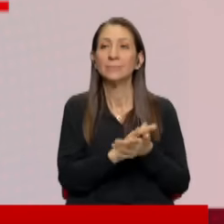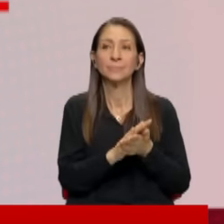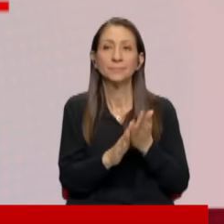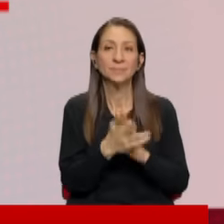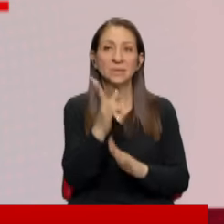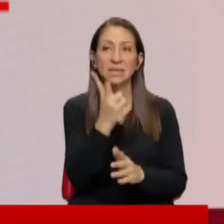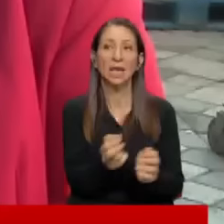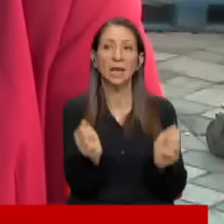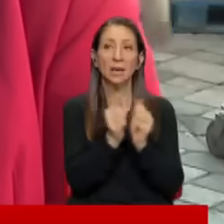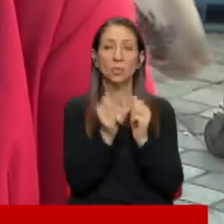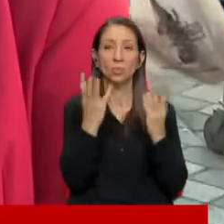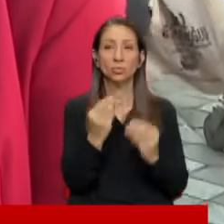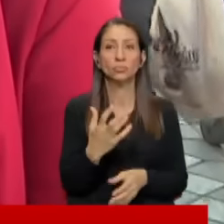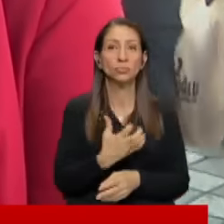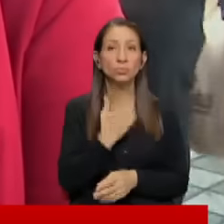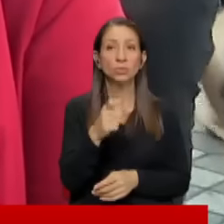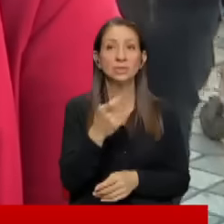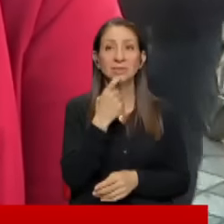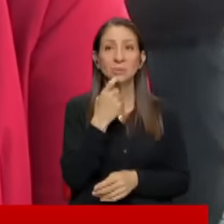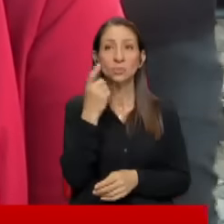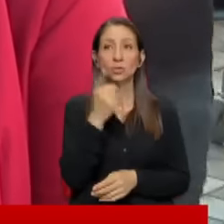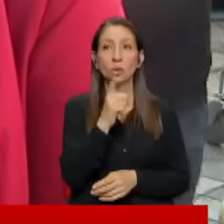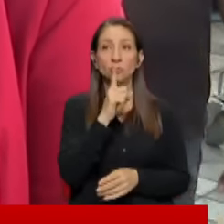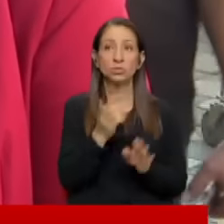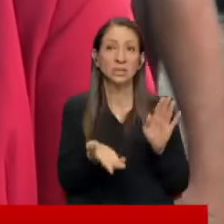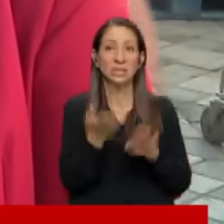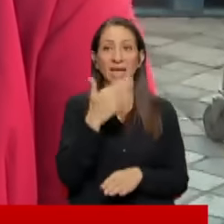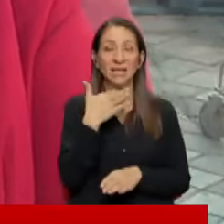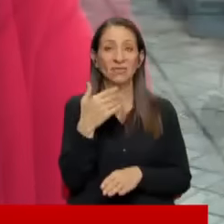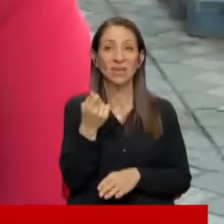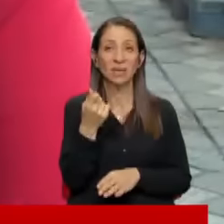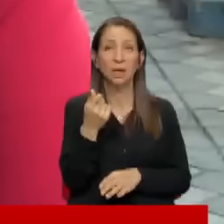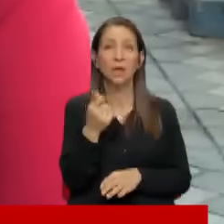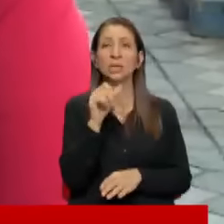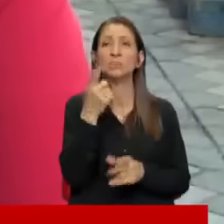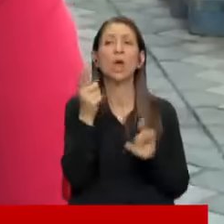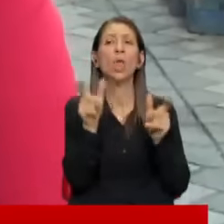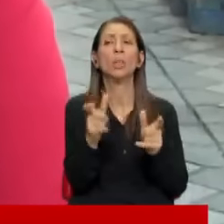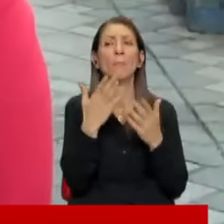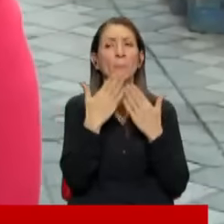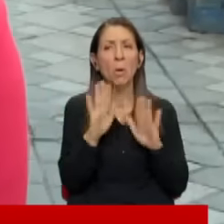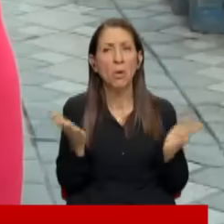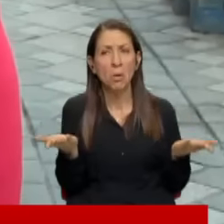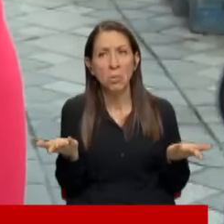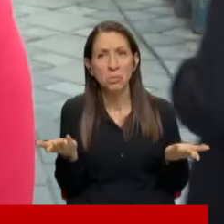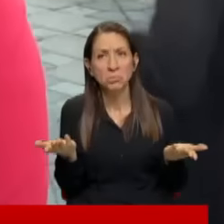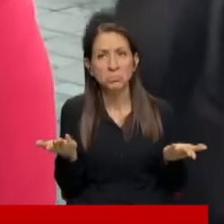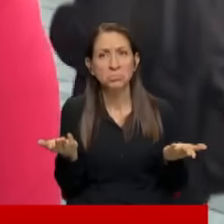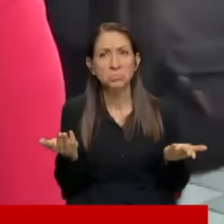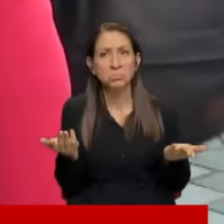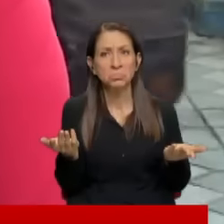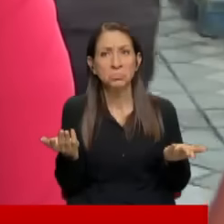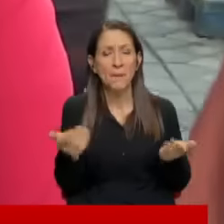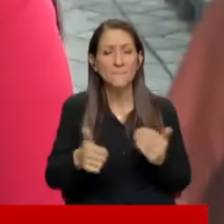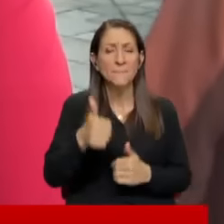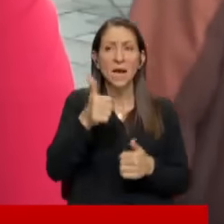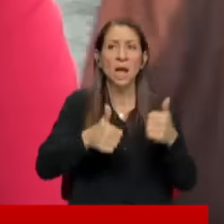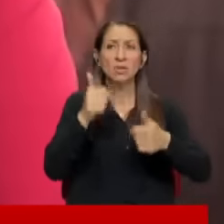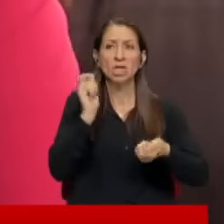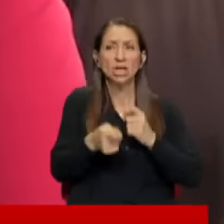iki katına çıktı. Maalesef bu sene %100'ü geçti et fiyatları. Hiçbir önlem alınmıyor. Yani